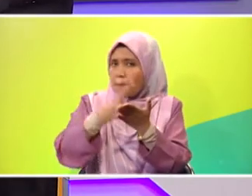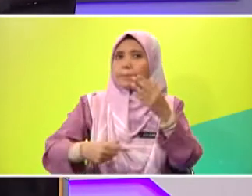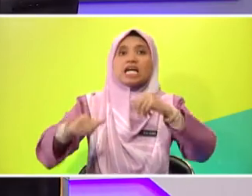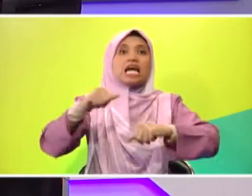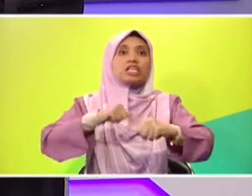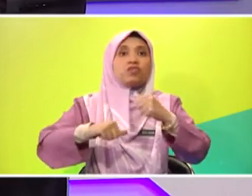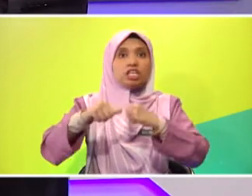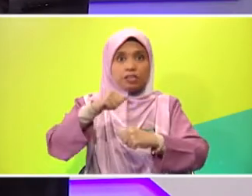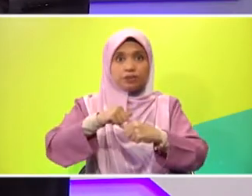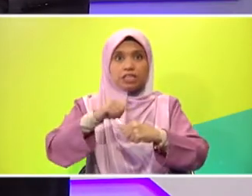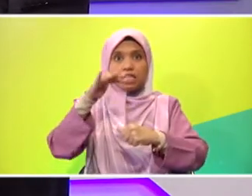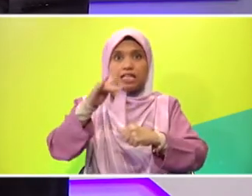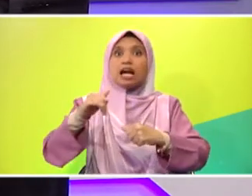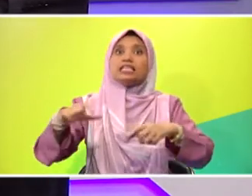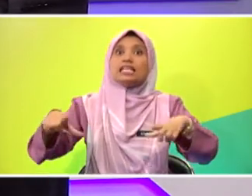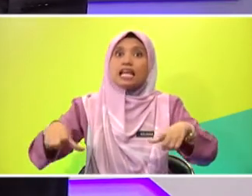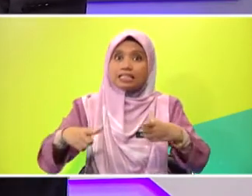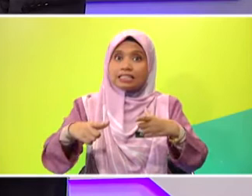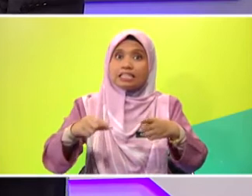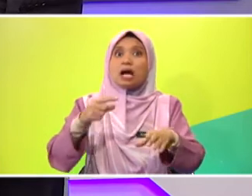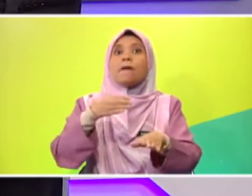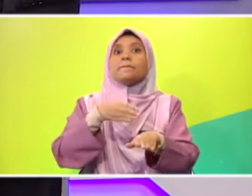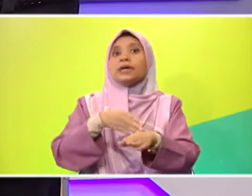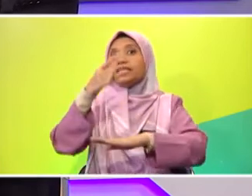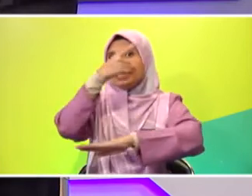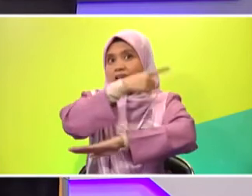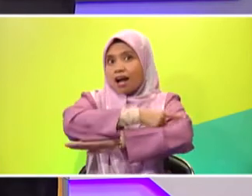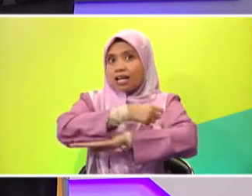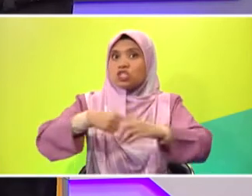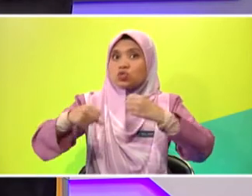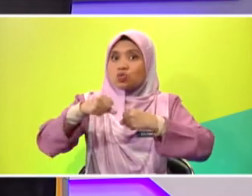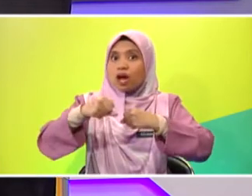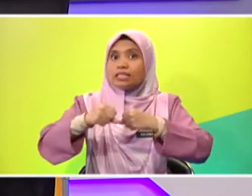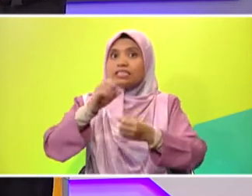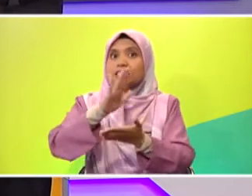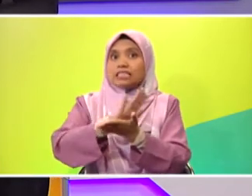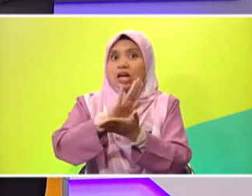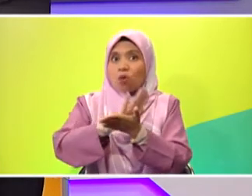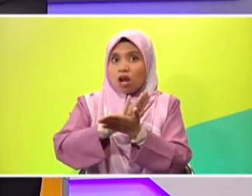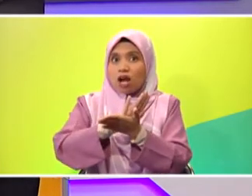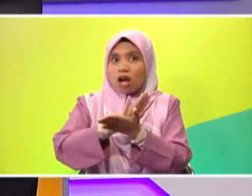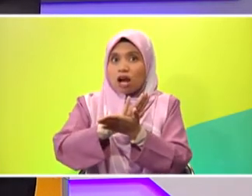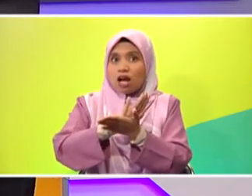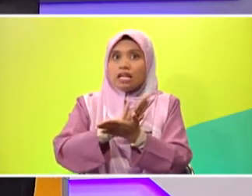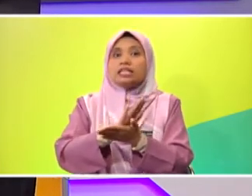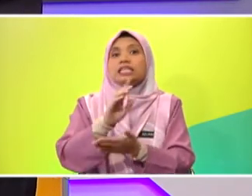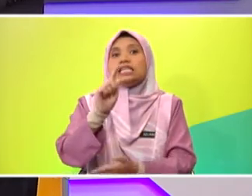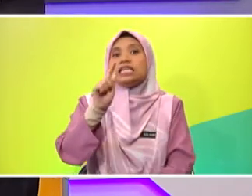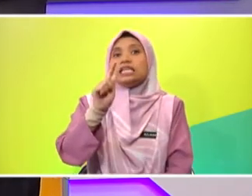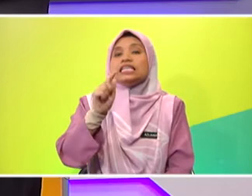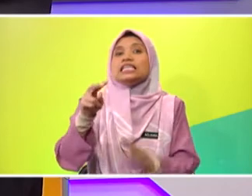yang telah dilaksanakan hari sukan di sekolah kebangsaan townsite Ahmad syahabuddin